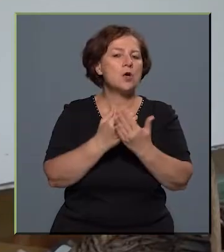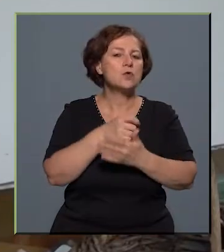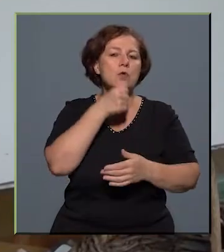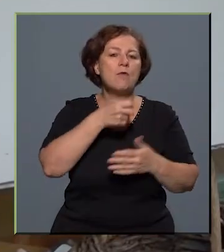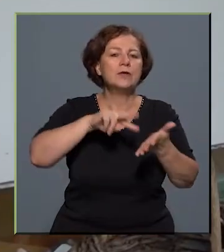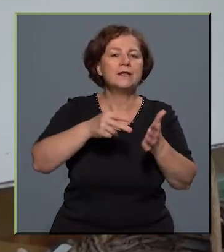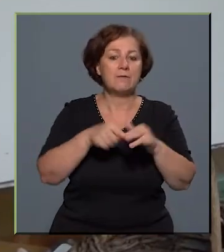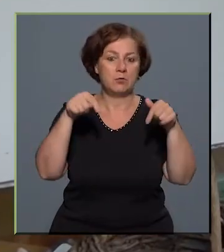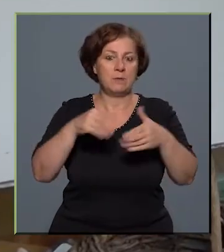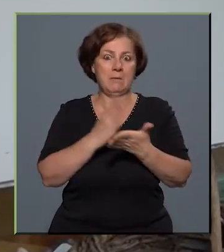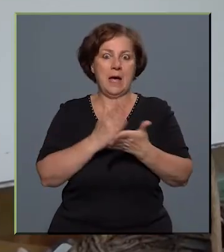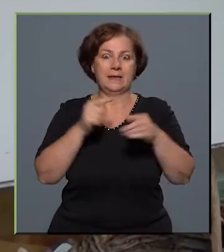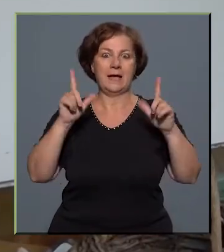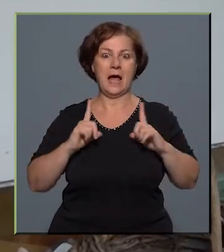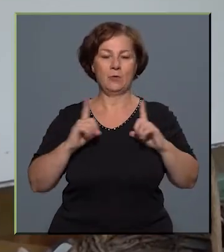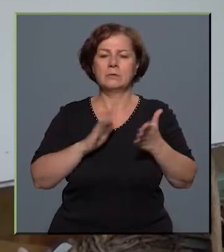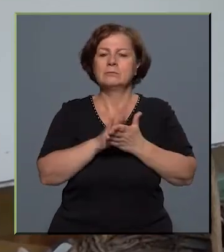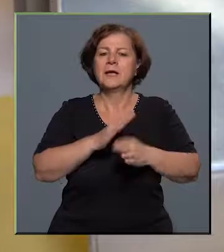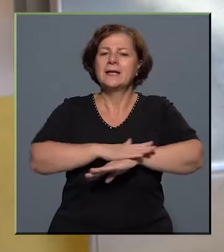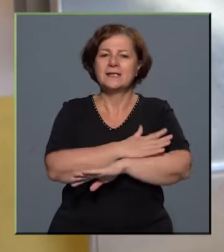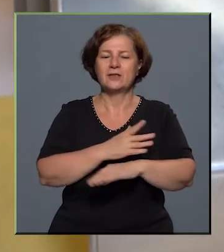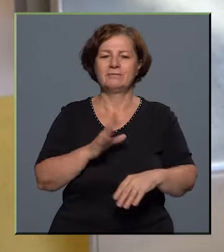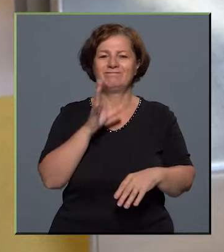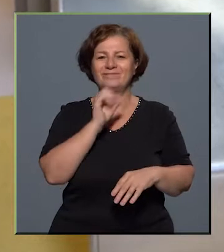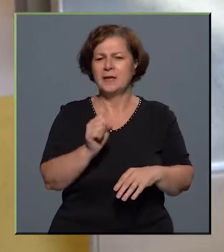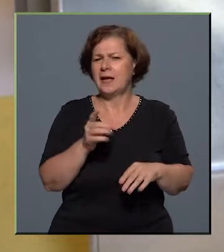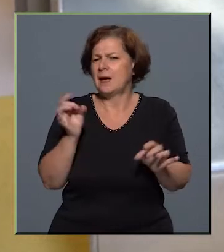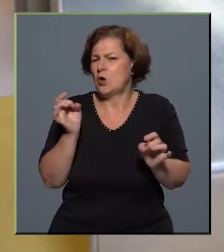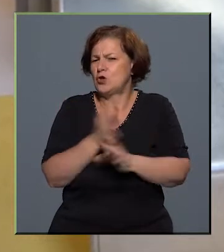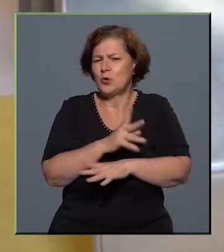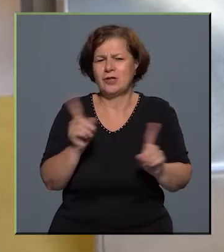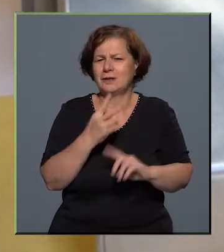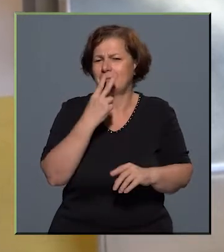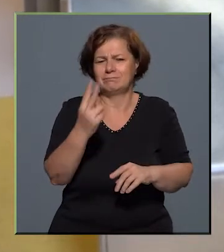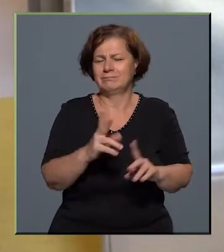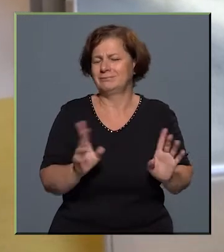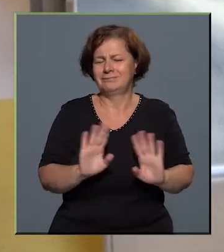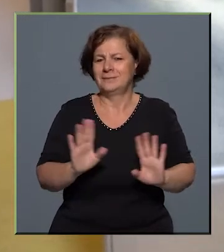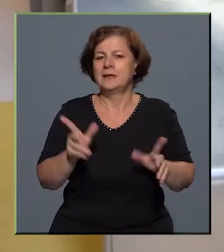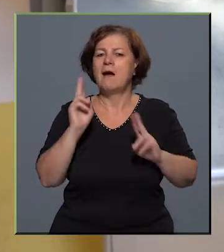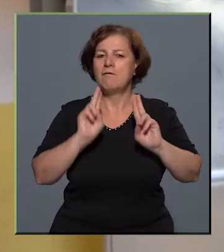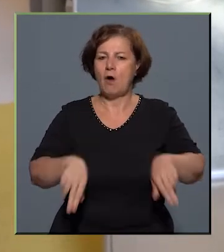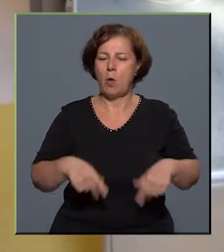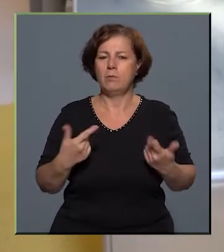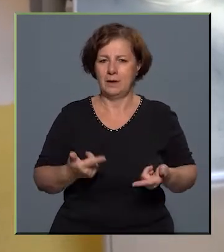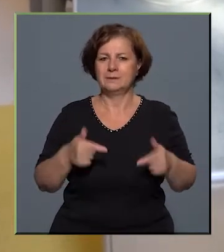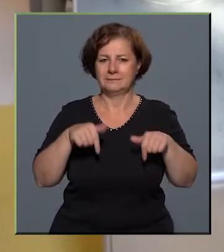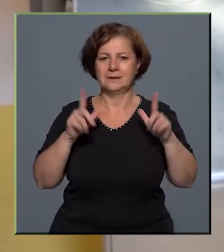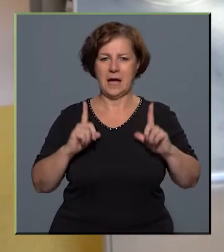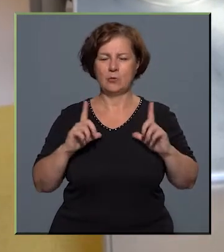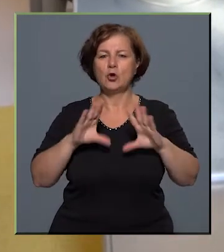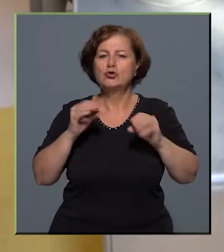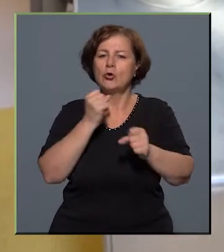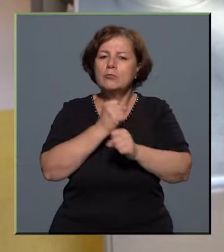óvoda terve. Most meg itt állunk, milyen érzés? Igen, nekem azért ez nem tűnt olyan gyorsnak, de valóban itt állunk, és sok